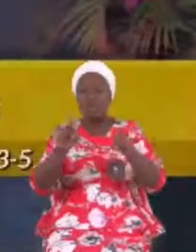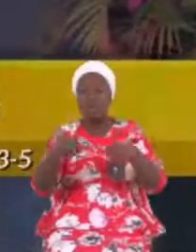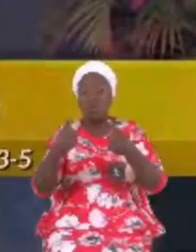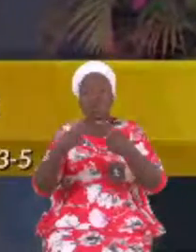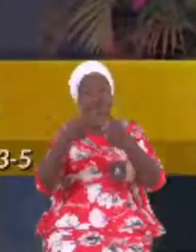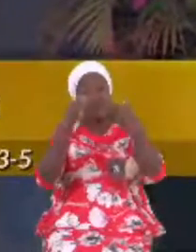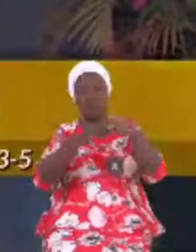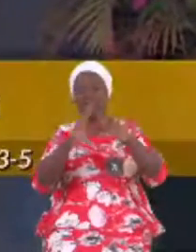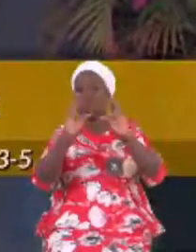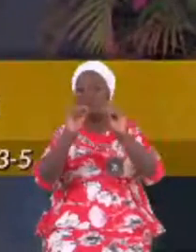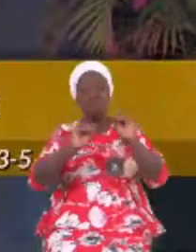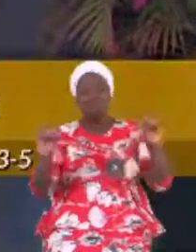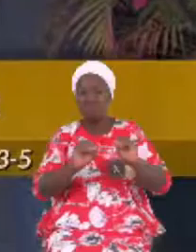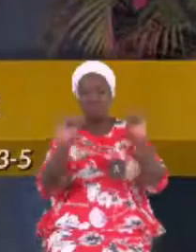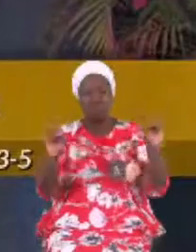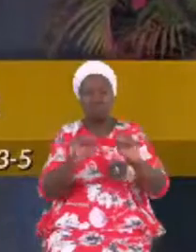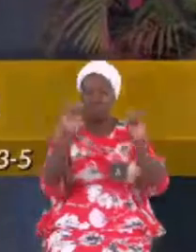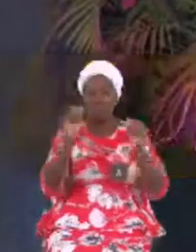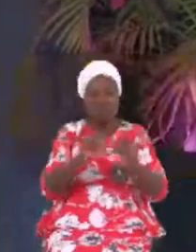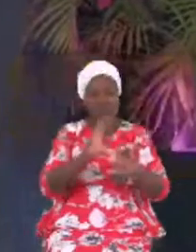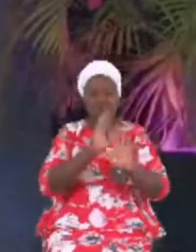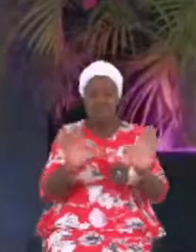serons de l'autre côté, il n'y aura plus de malédiction.